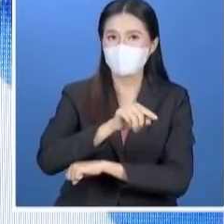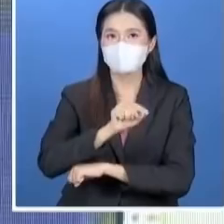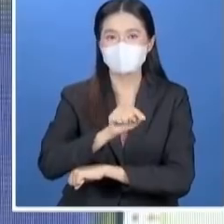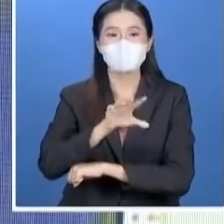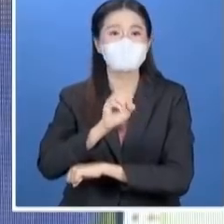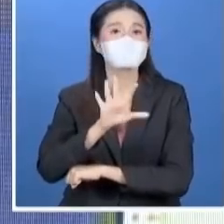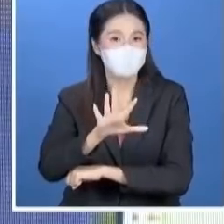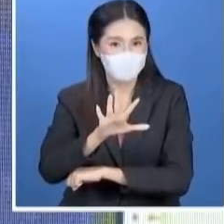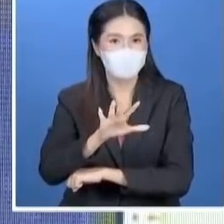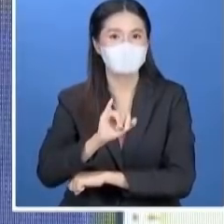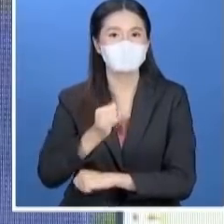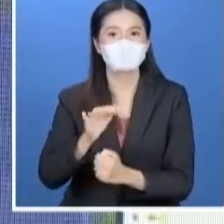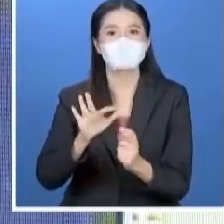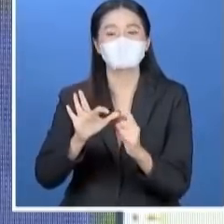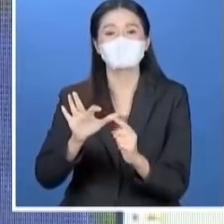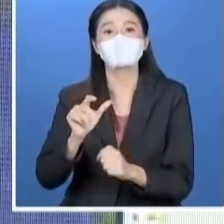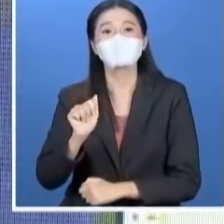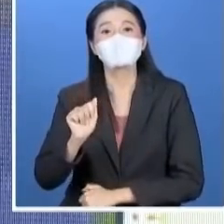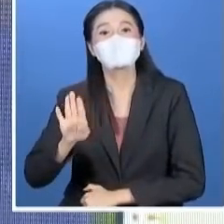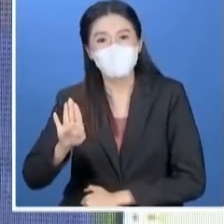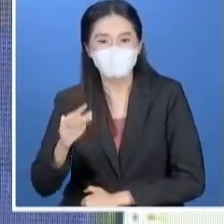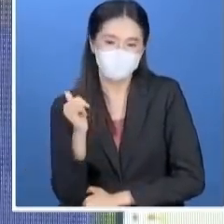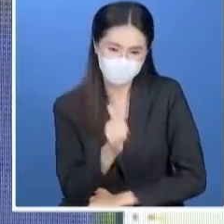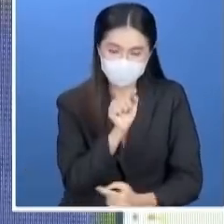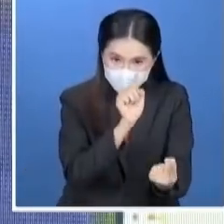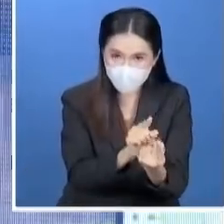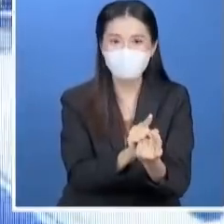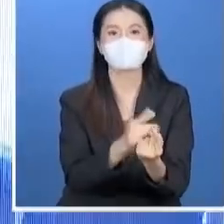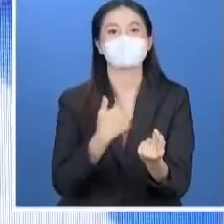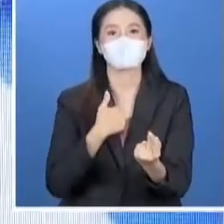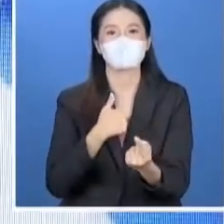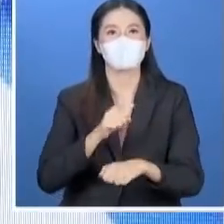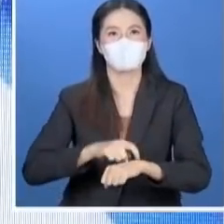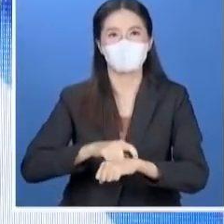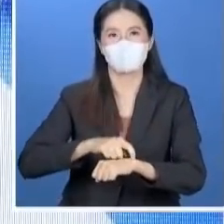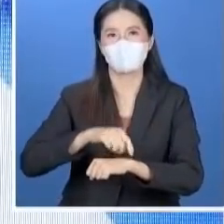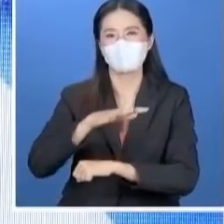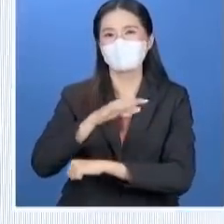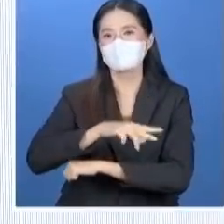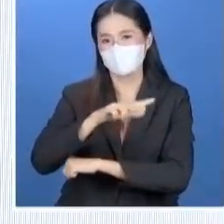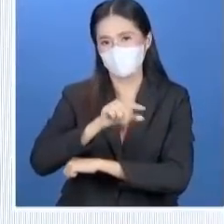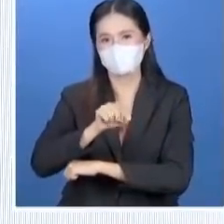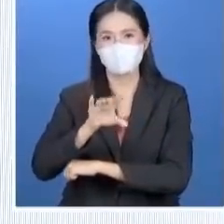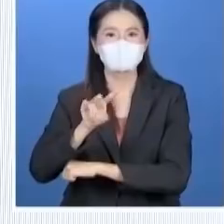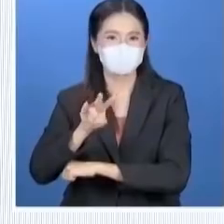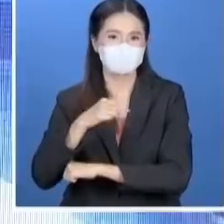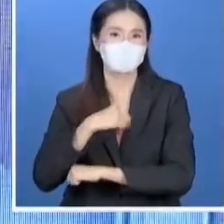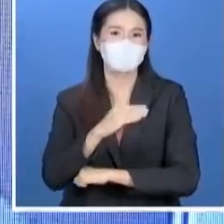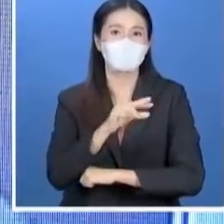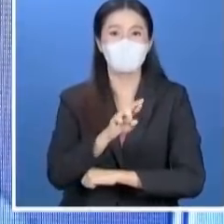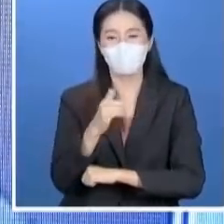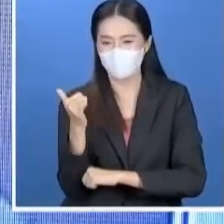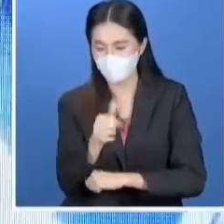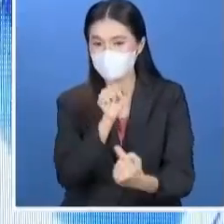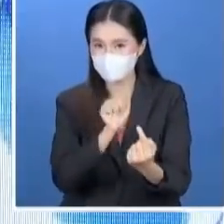จ๊อบได้เดินทางมาถึงที่อู่เรือจากนั้นเวลา 15:57 นายโรเบิร์ตได้เดินทางมาถึงที่อู่เรือจ